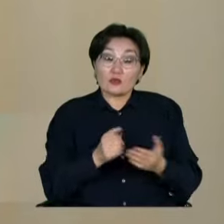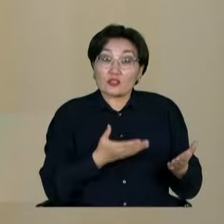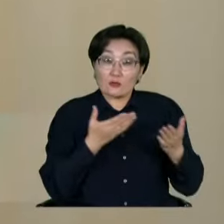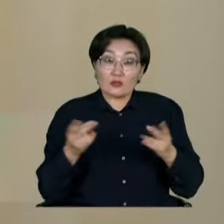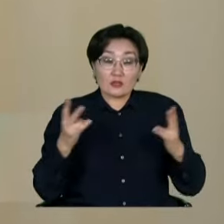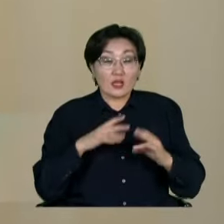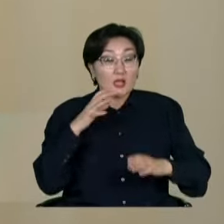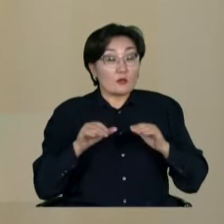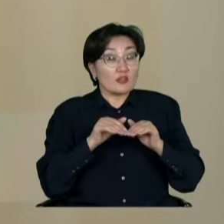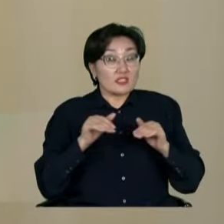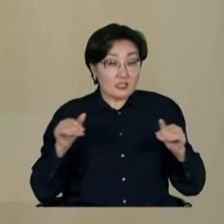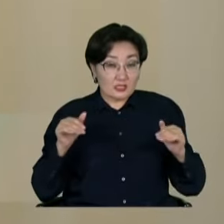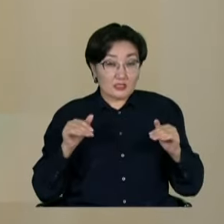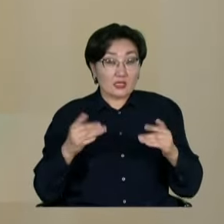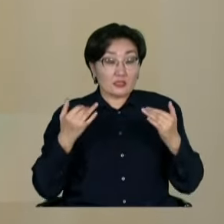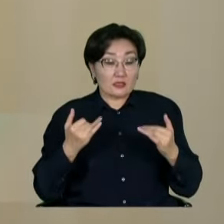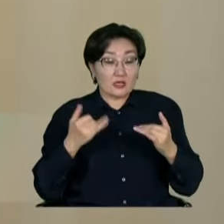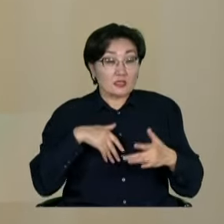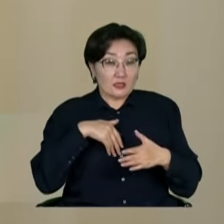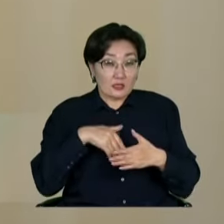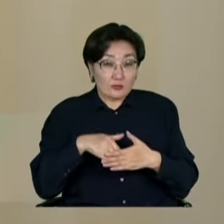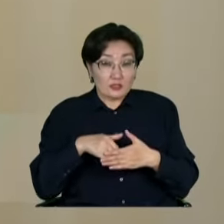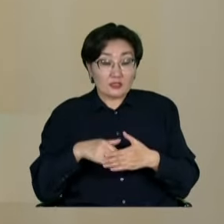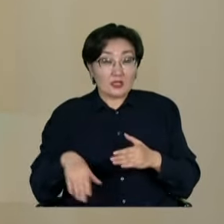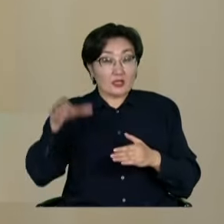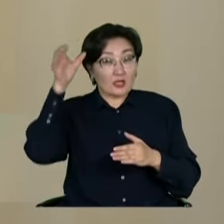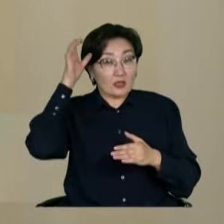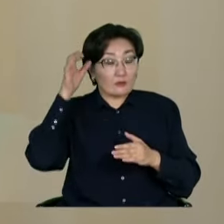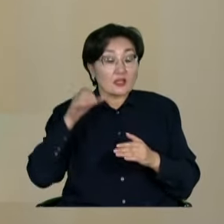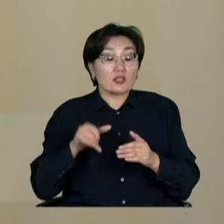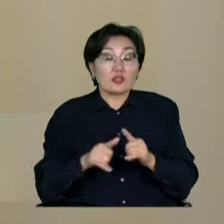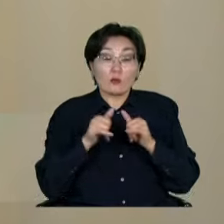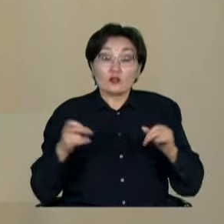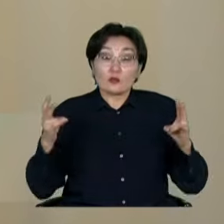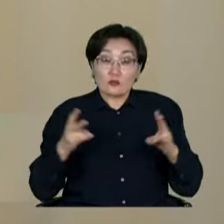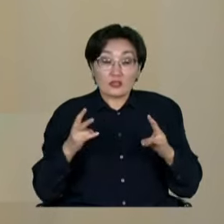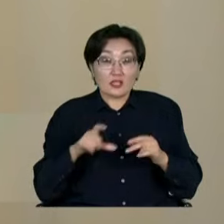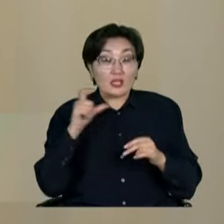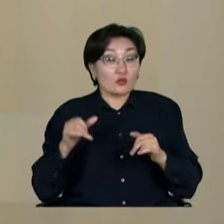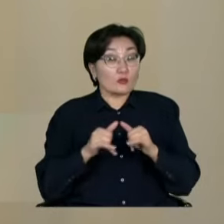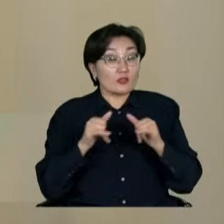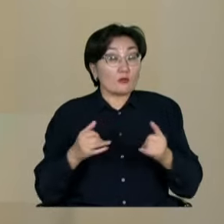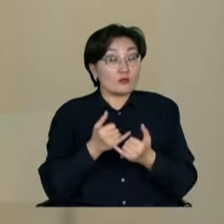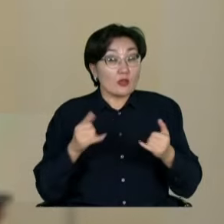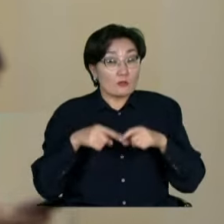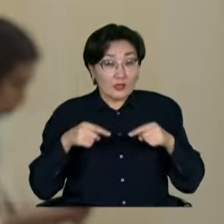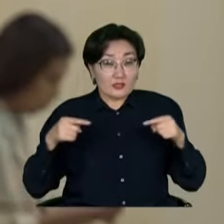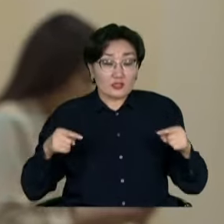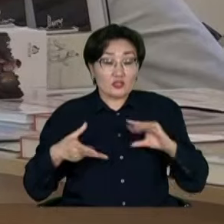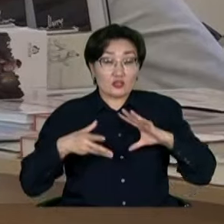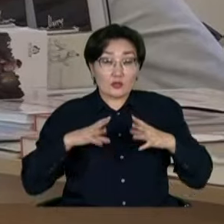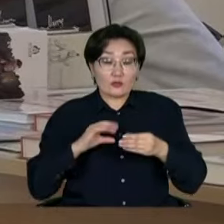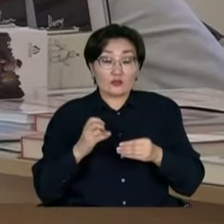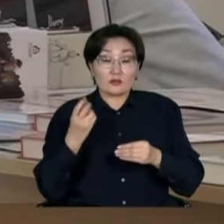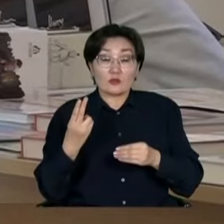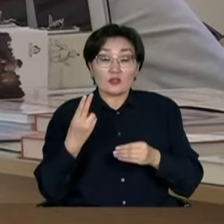әлемдік деңгейде қазір біз қарқынды ғылыммен айланысуымыз керек. Экономикамызды дамыту үшін, тағы басқа жалпы ұлттың